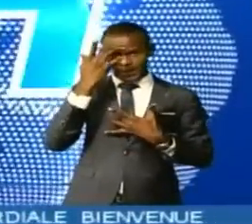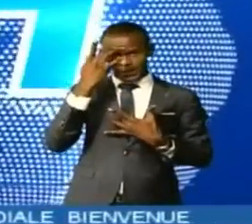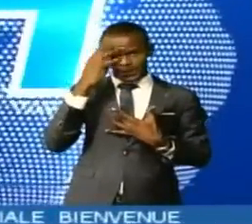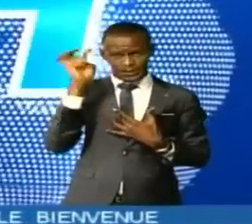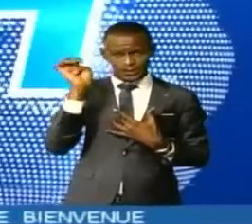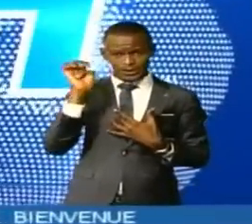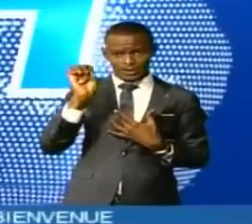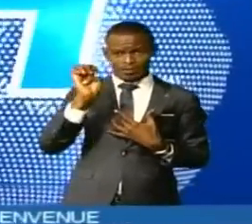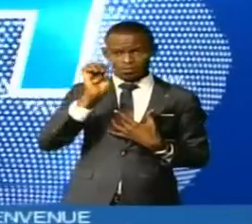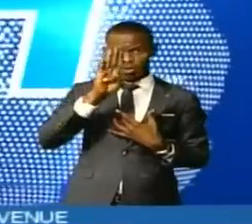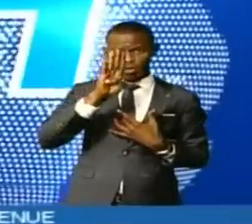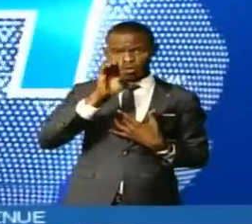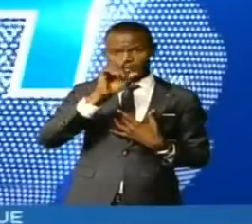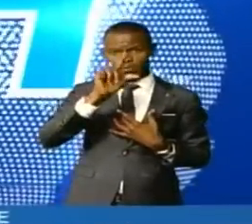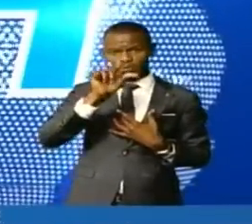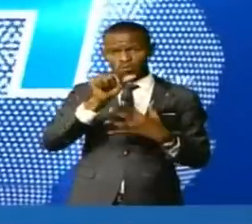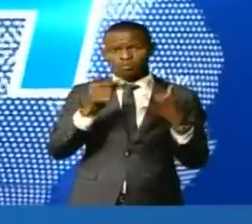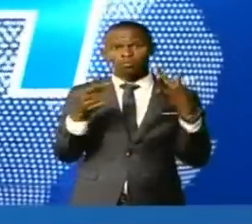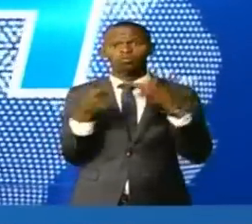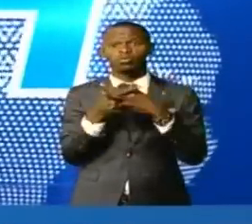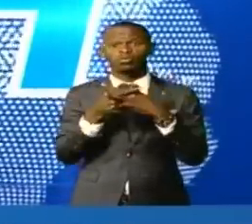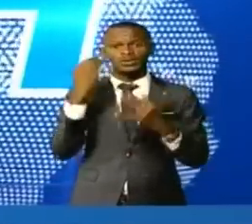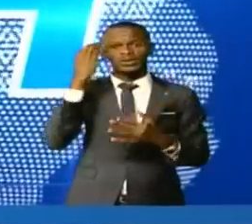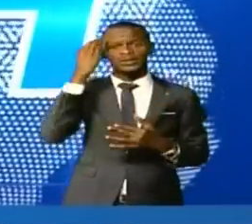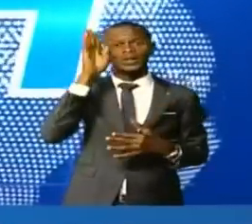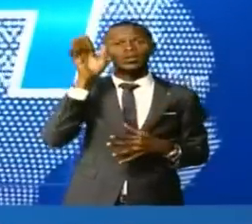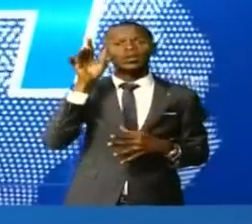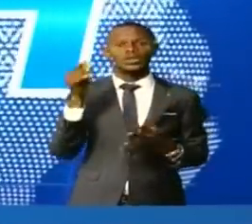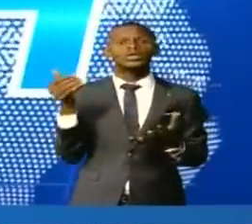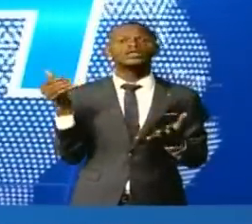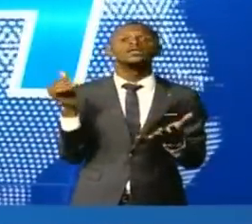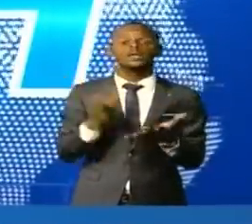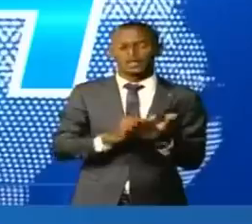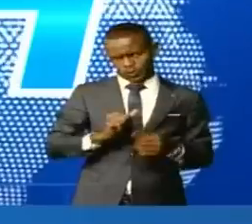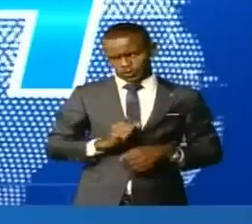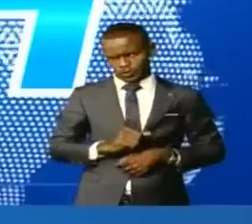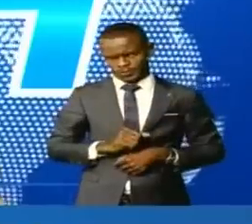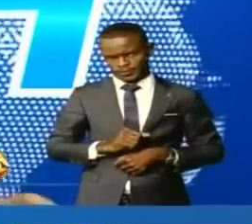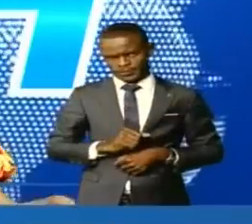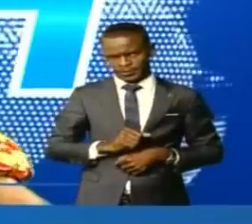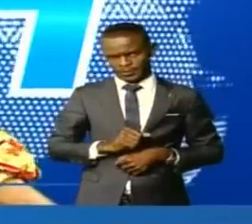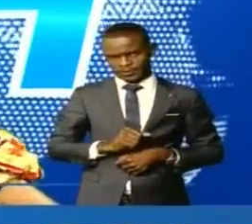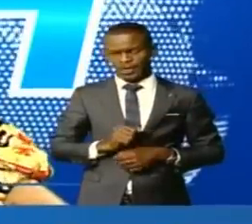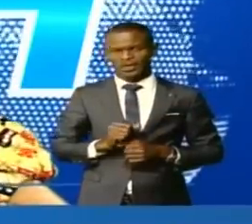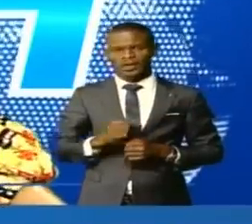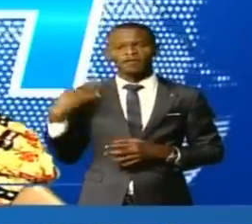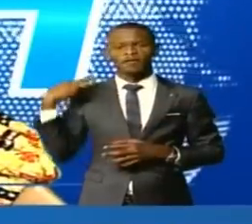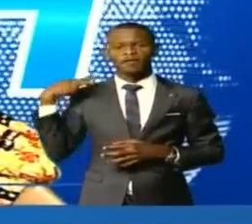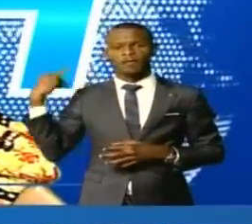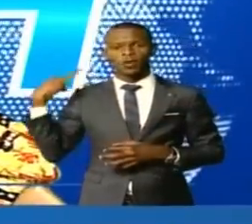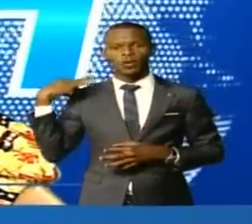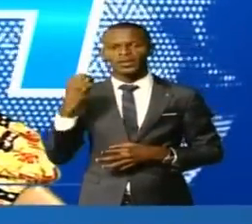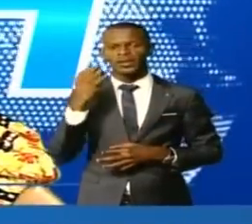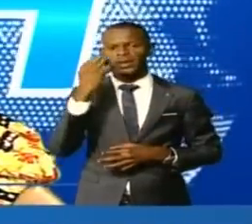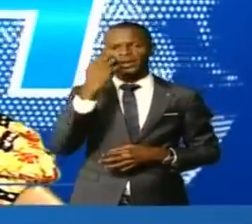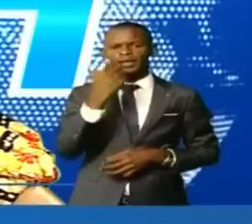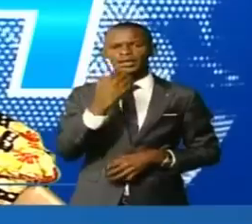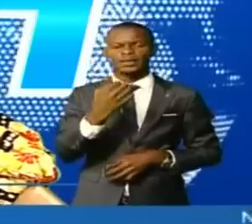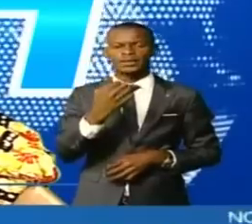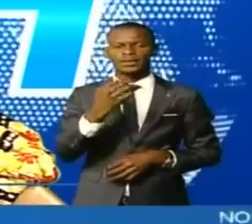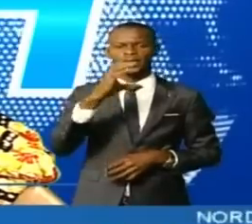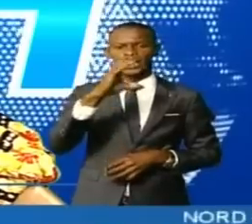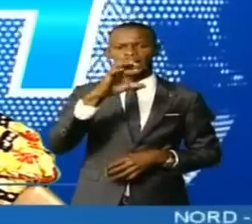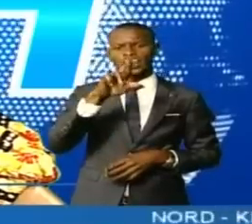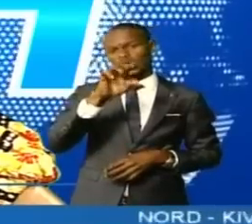province de l'Équateur, les volontaires de la Croix-Rouge RDC sont engagés à la riposte de cette épidémie. Le président national de